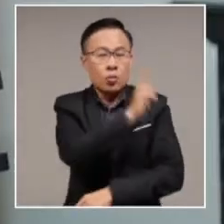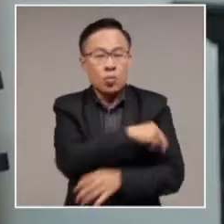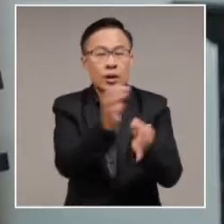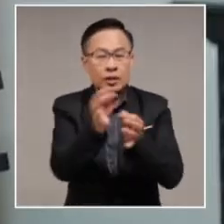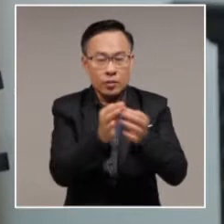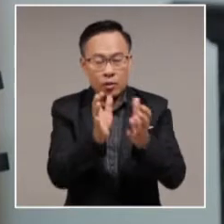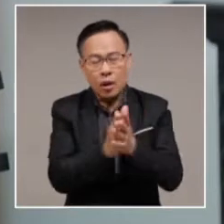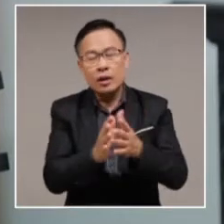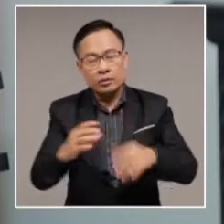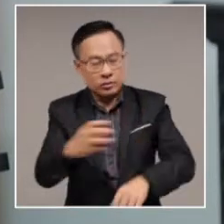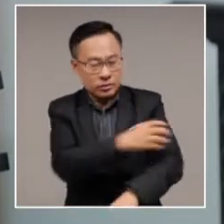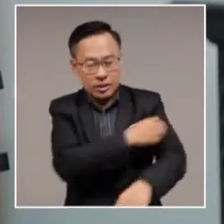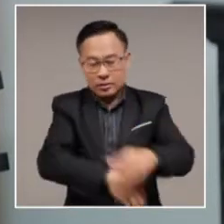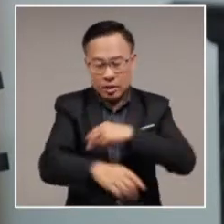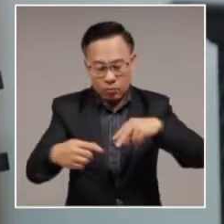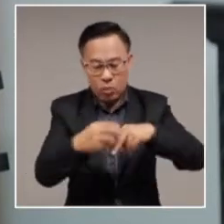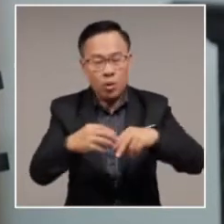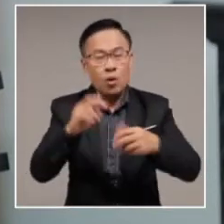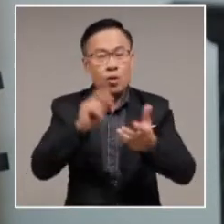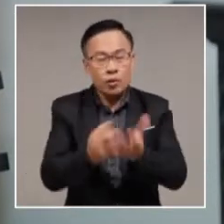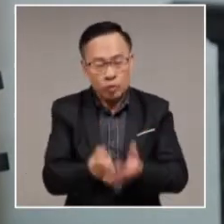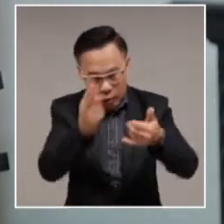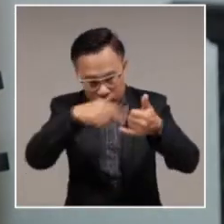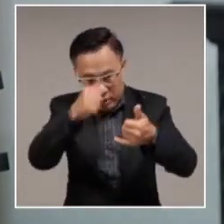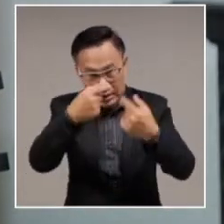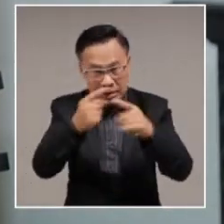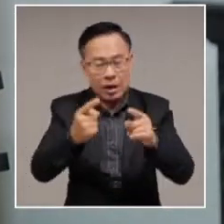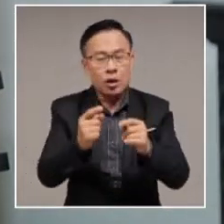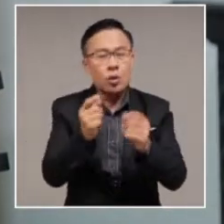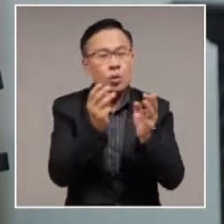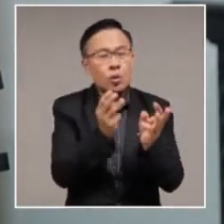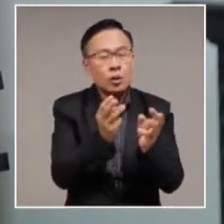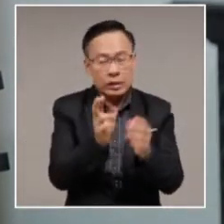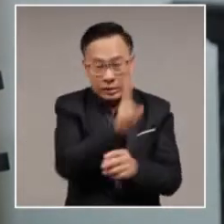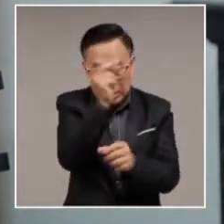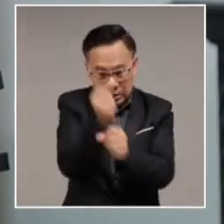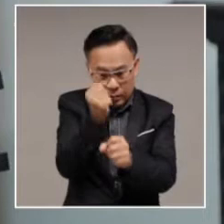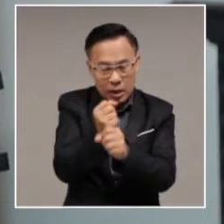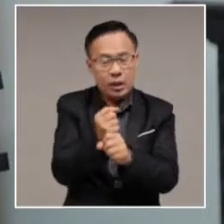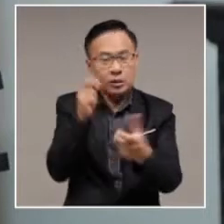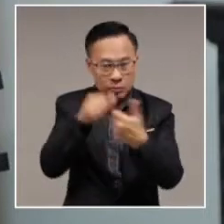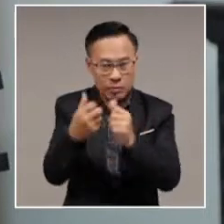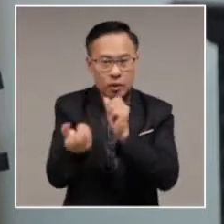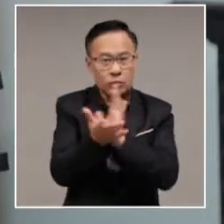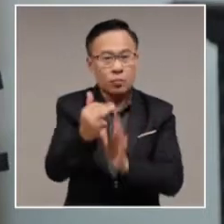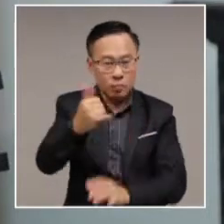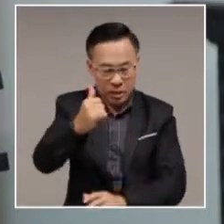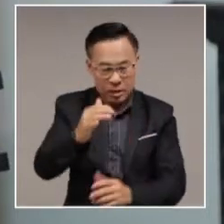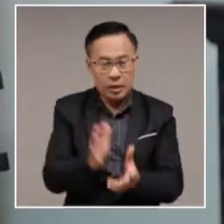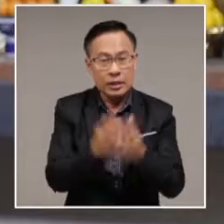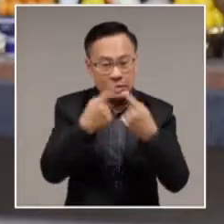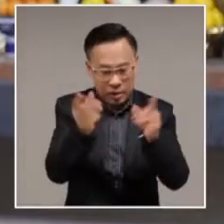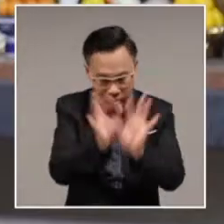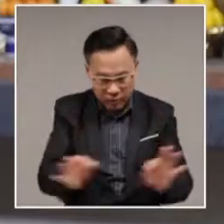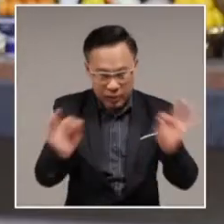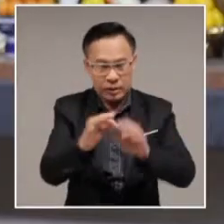ลักษณ์ที่ทำให้ดูดีขึ้นแต่ไม่ได้หมายความว่าการใช้งานจะดีจริงสิ่งสำคัญอยู่ที่จิตใจทำอย่างไรให้เขายอมรับ